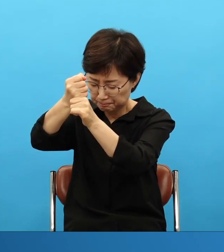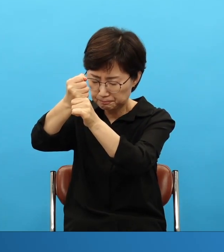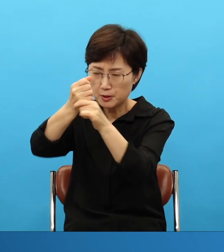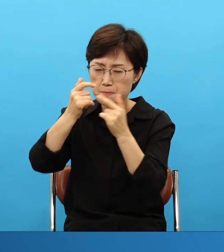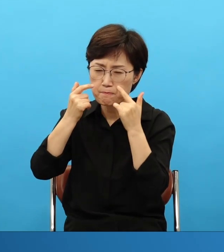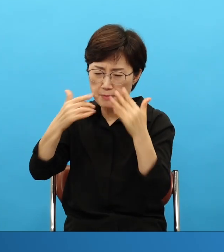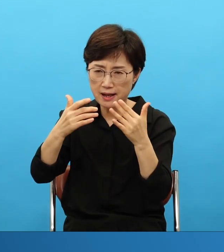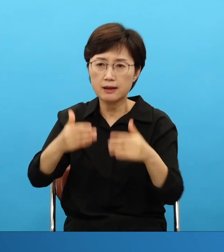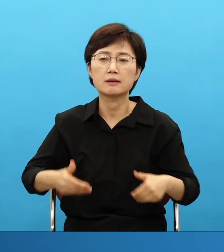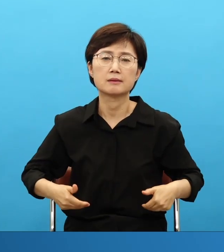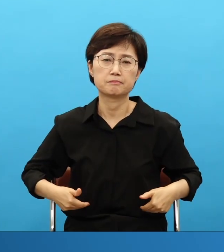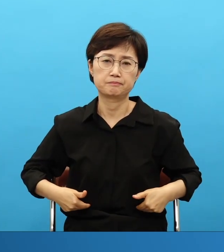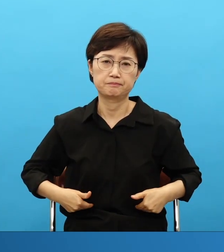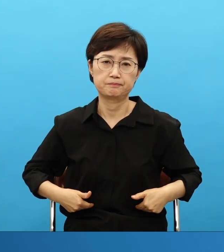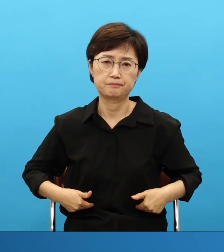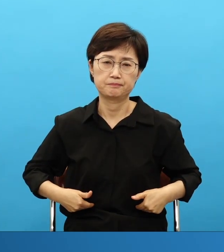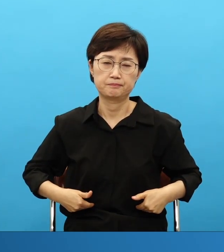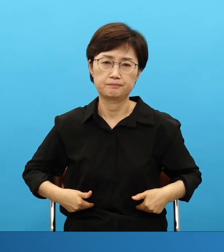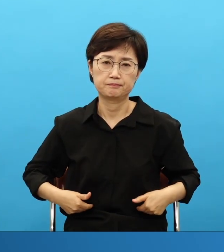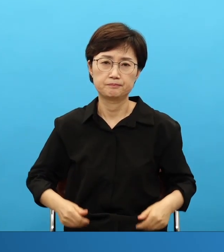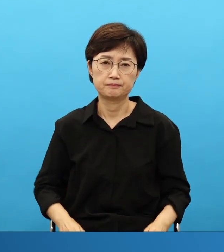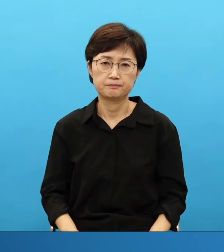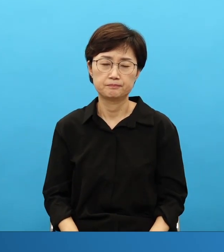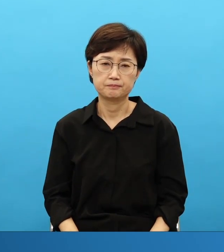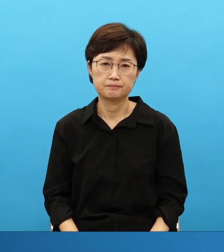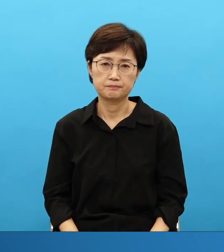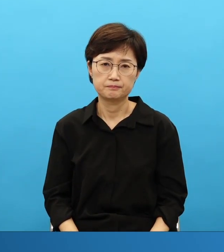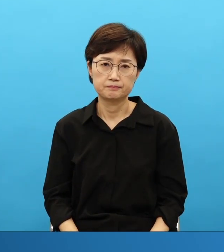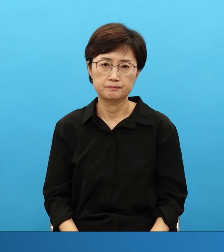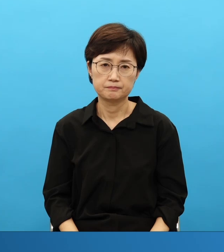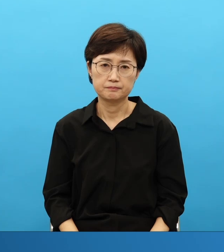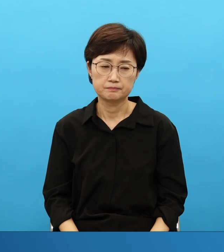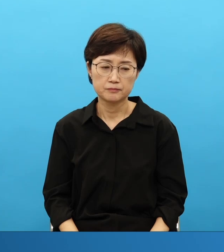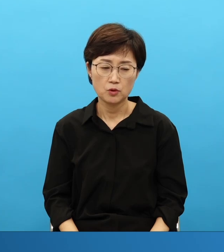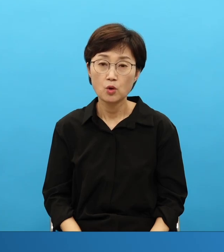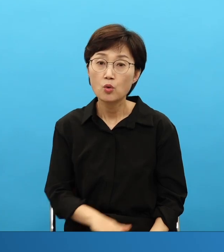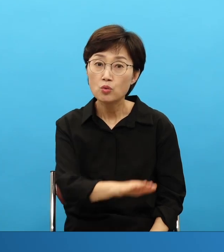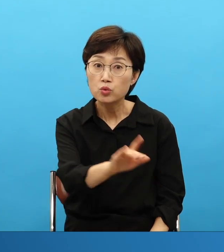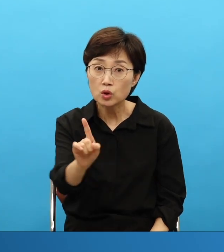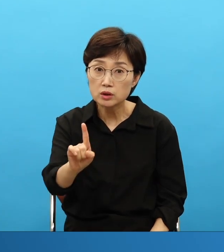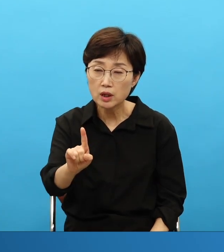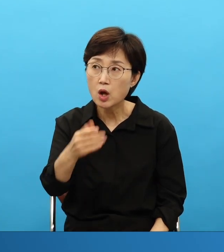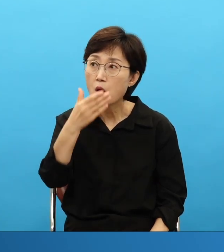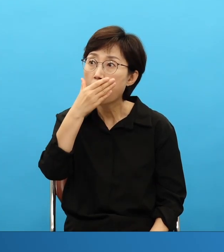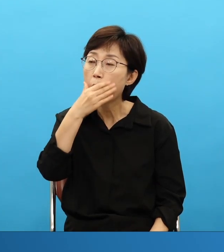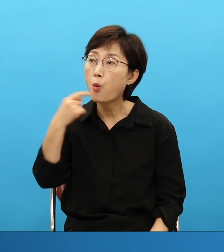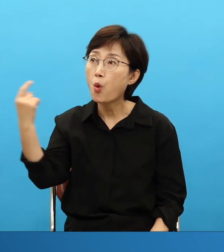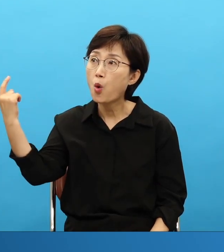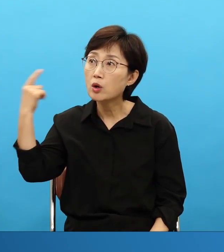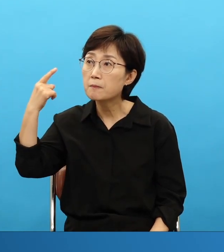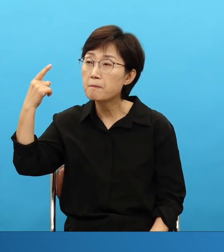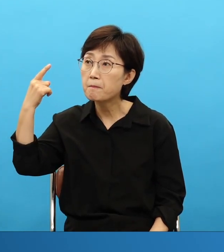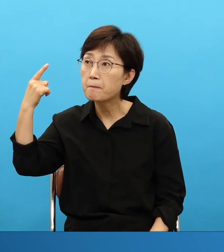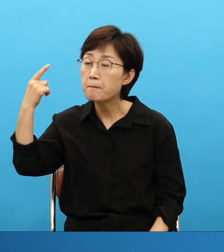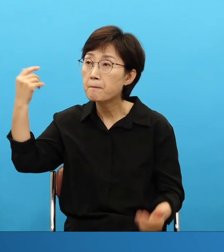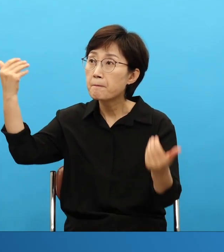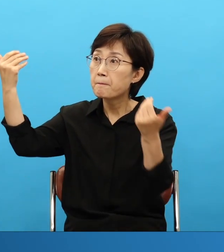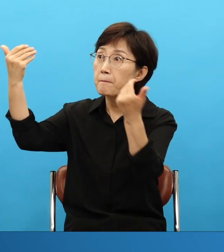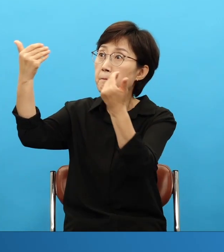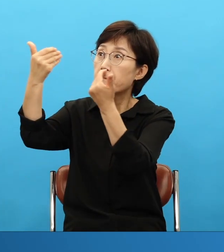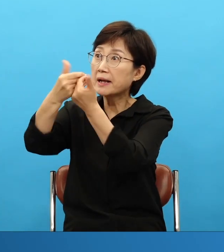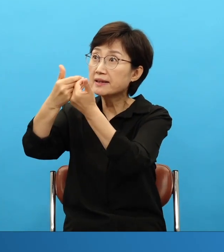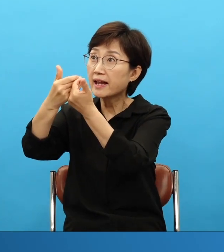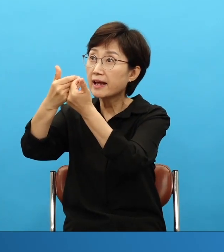돼요 그렇죠 완전히 지금 복음 반대 자꾸 하니까 우선에 여러분 기는 굉장히 좋을